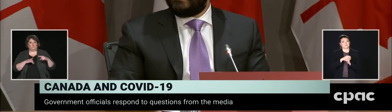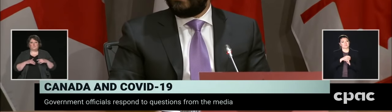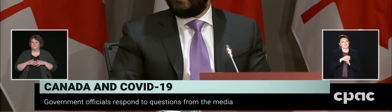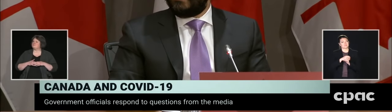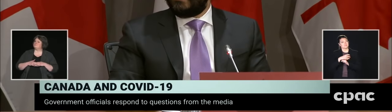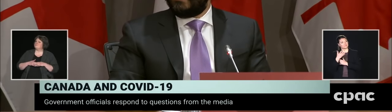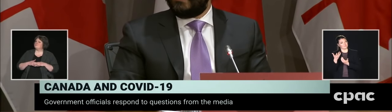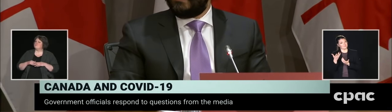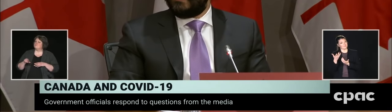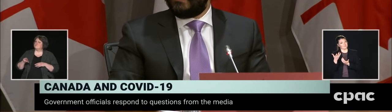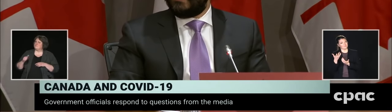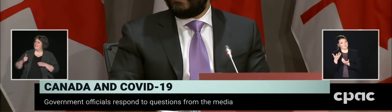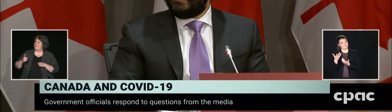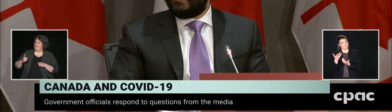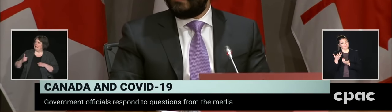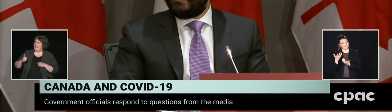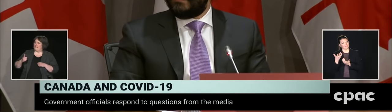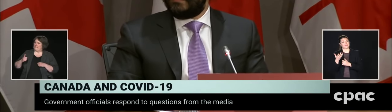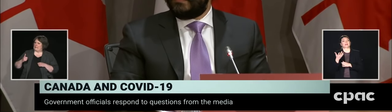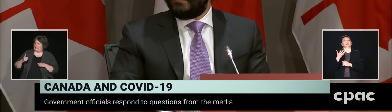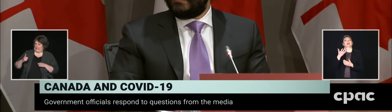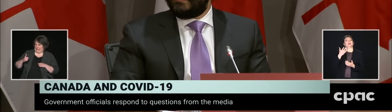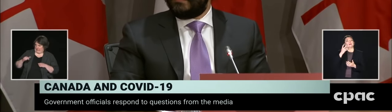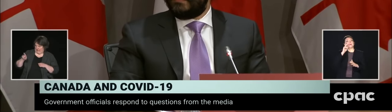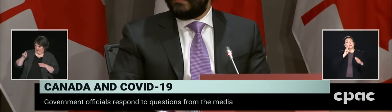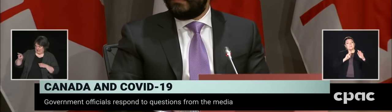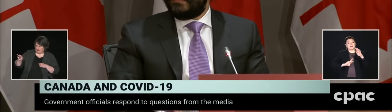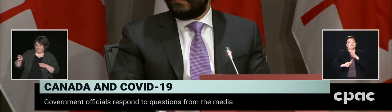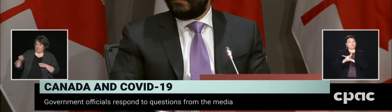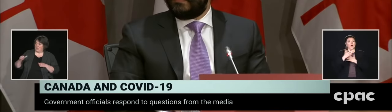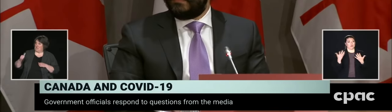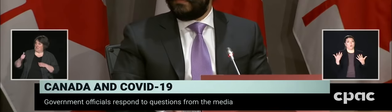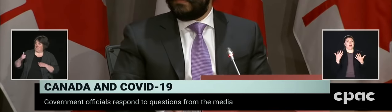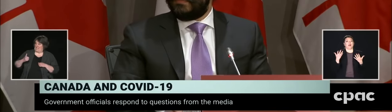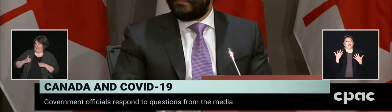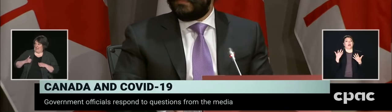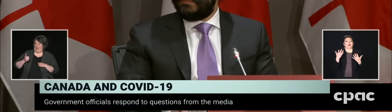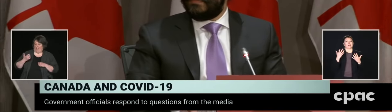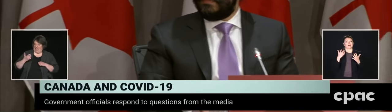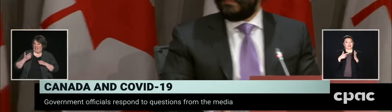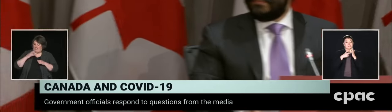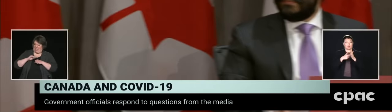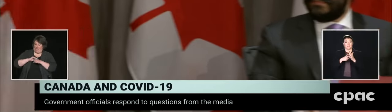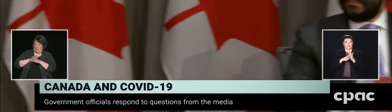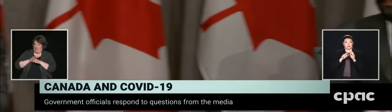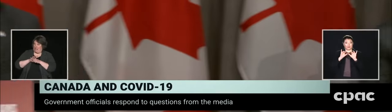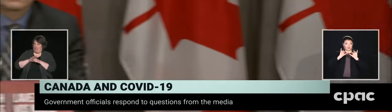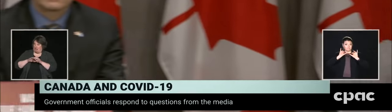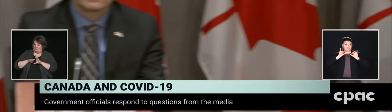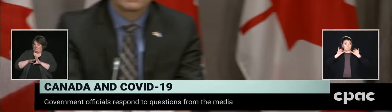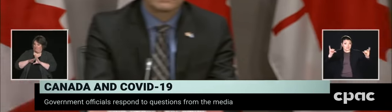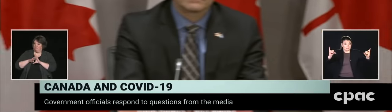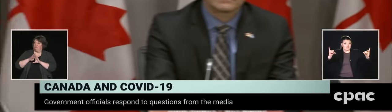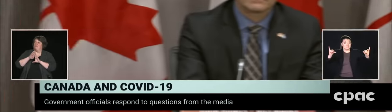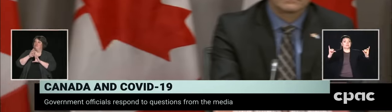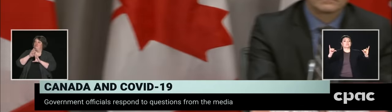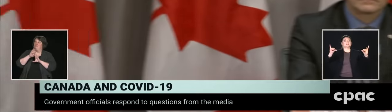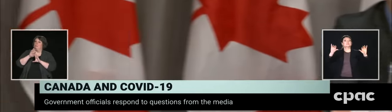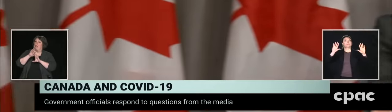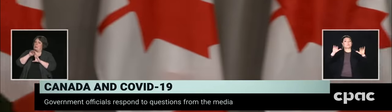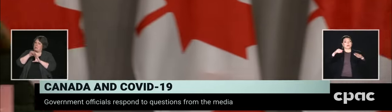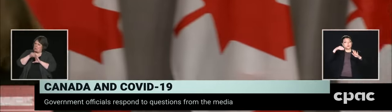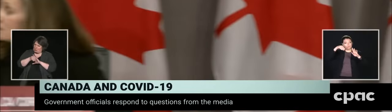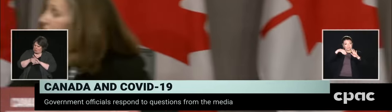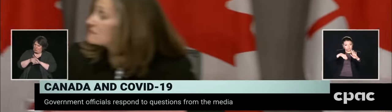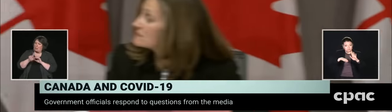confinement pour les 12 ou 24 prochains mois, un peu comme l'Ontario le suggérait la semaine